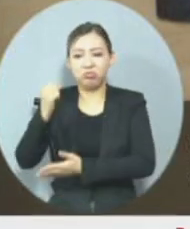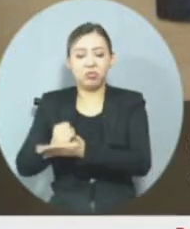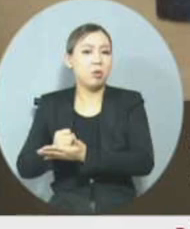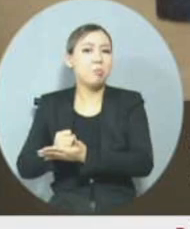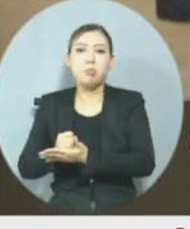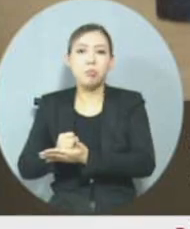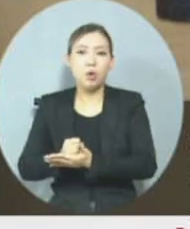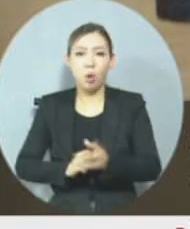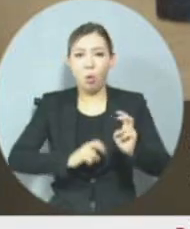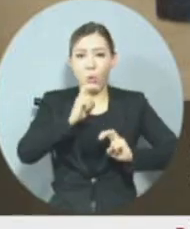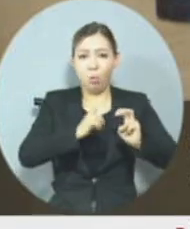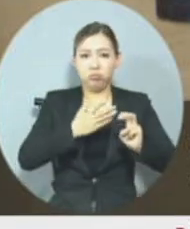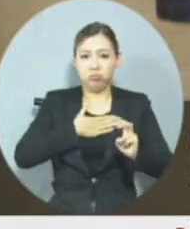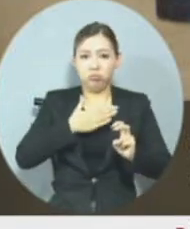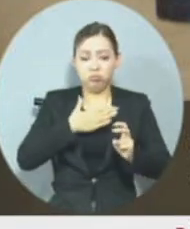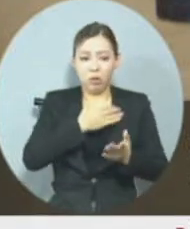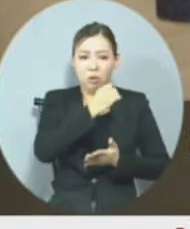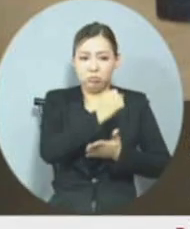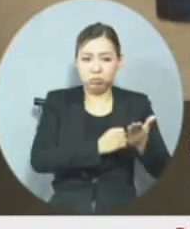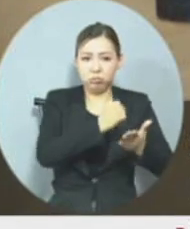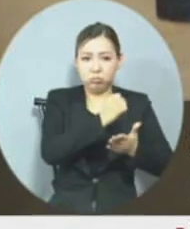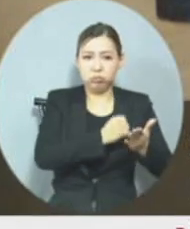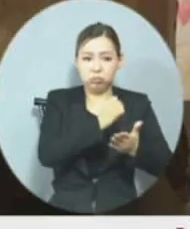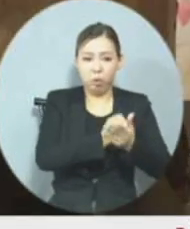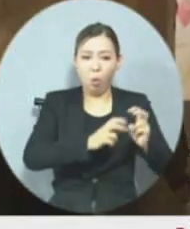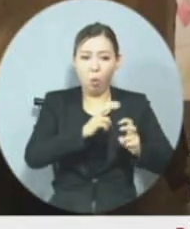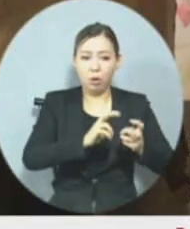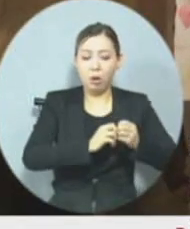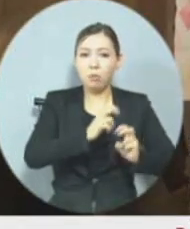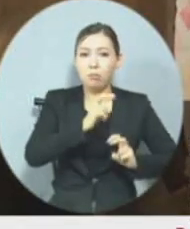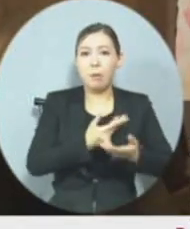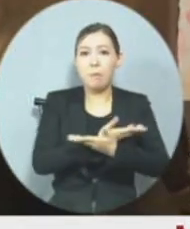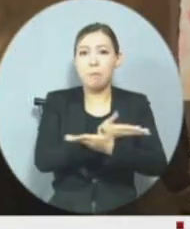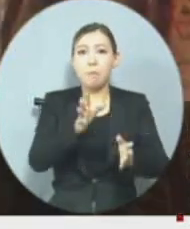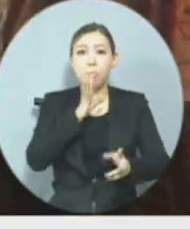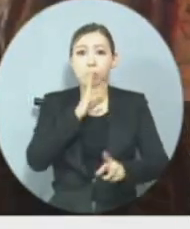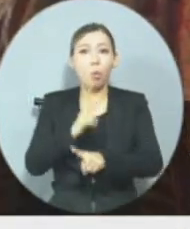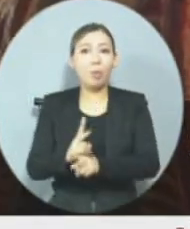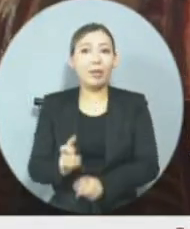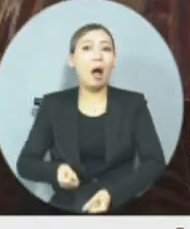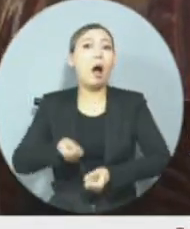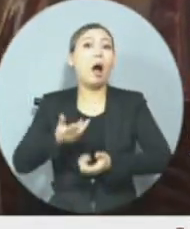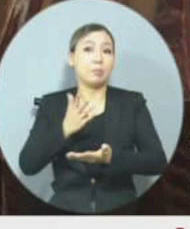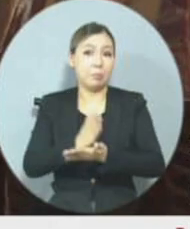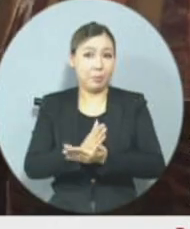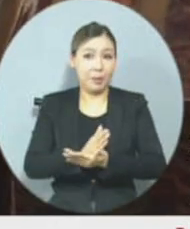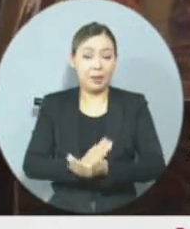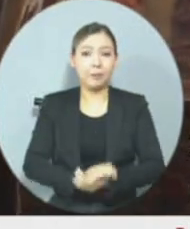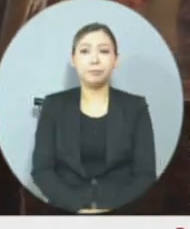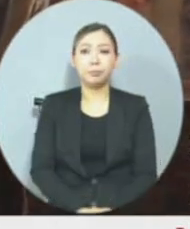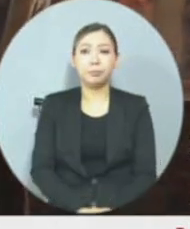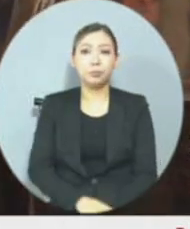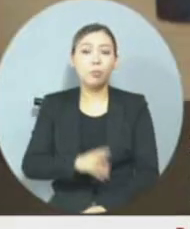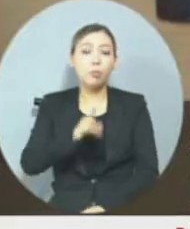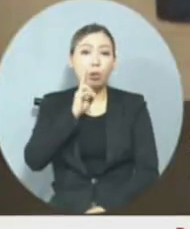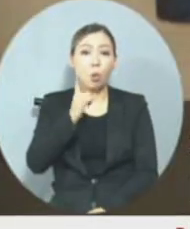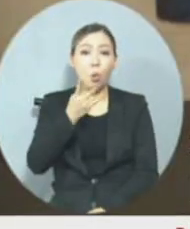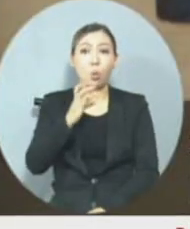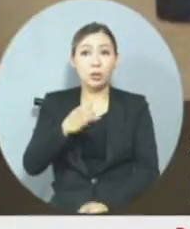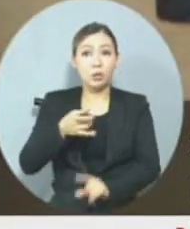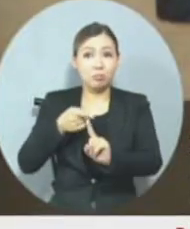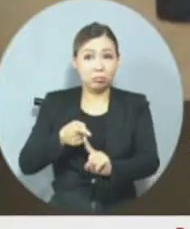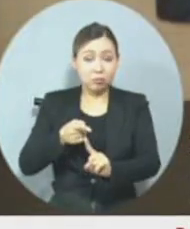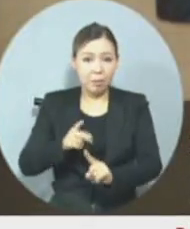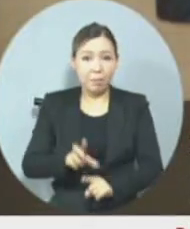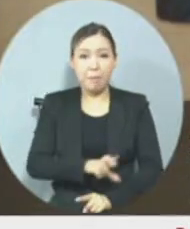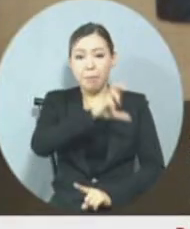үйлдвэрээр дамжигдсан үйлдвэр аргаар боловсруулагдсан байх юм шаардлага тавьчихсан юм хөл ирэх зорчин бүрдэж байгаа. Тэгээд хүн байгаль орчин